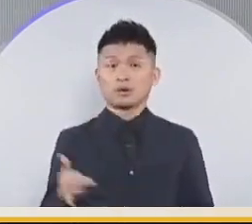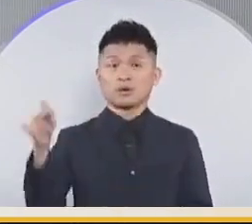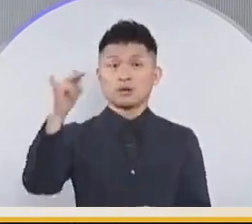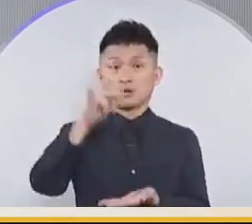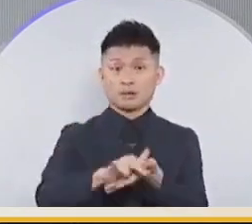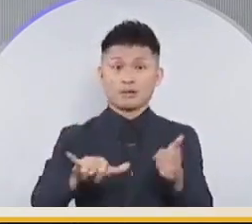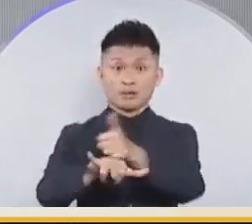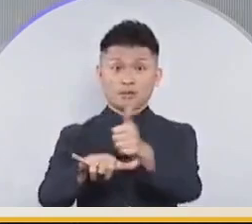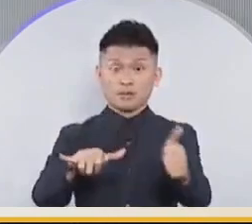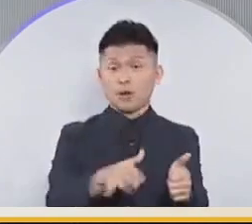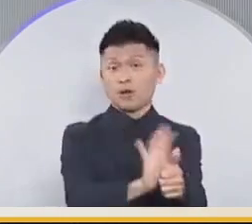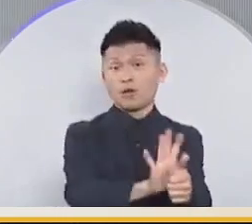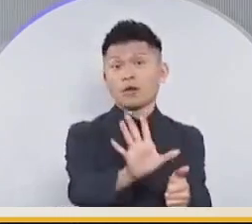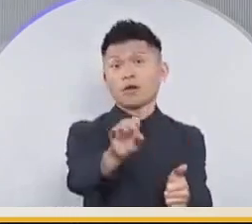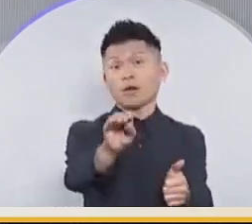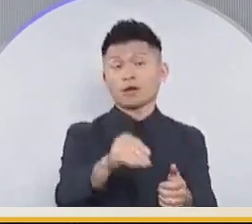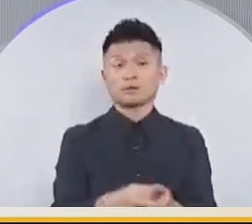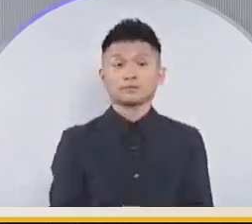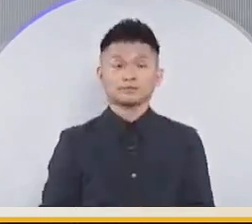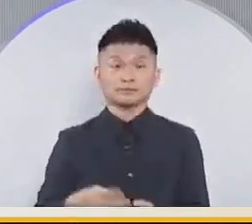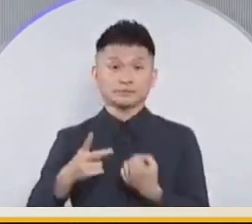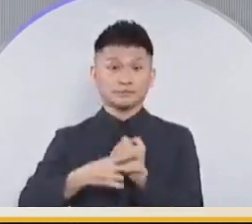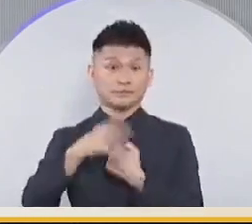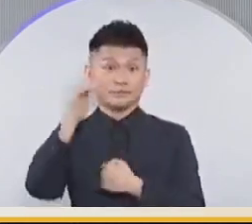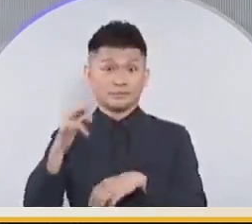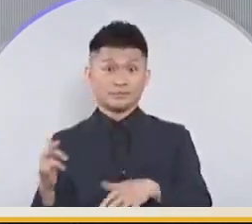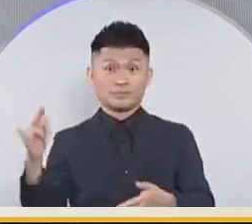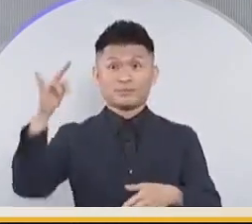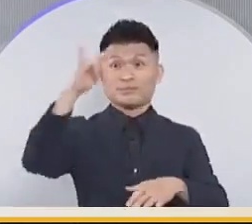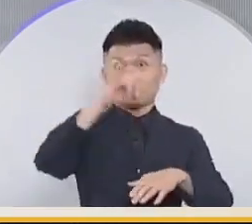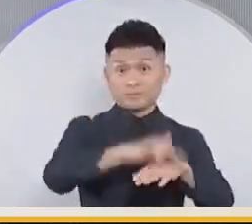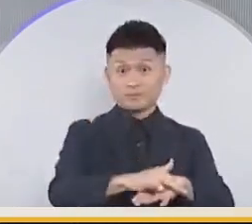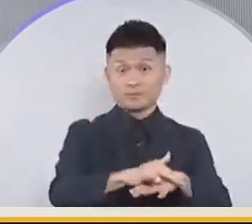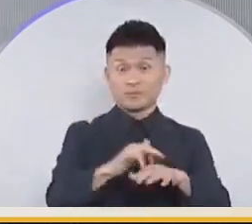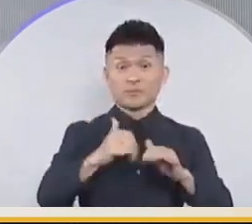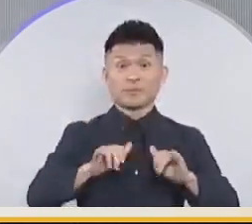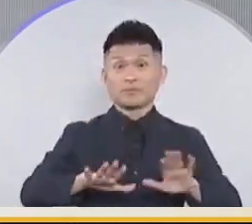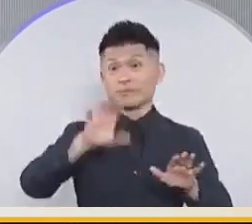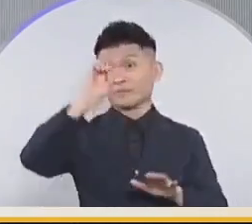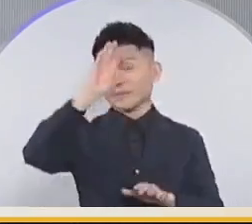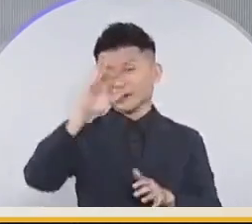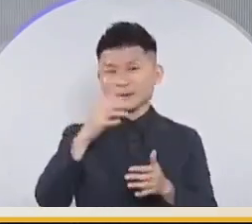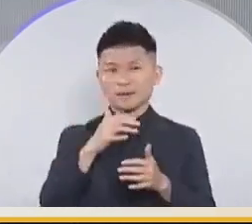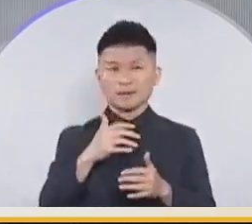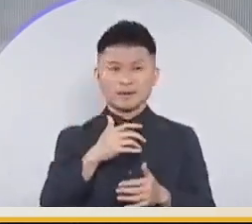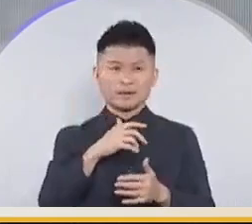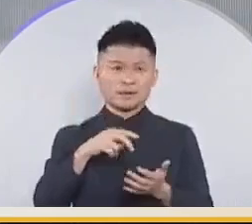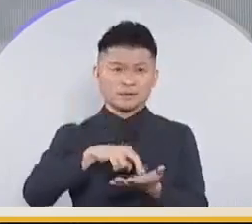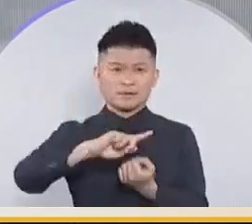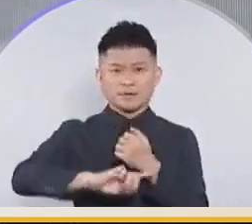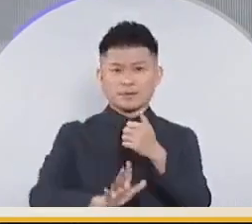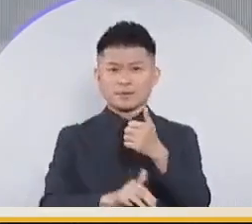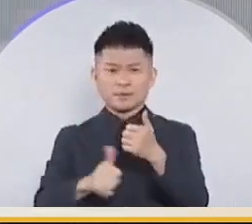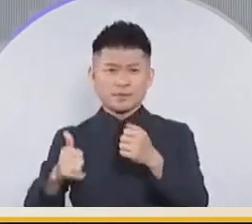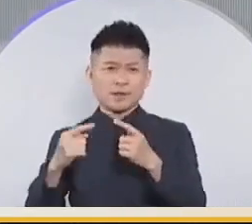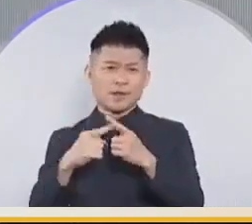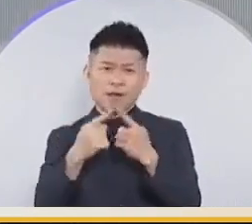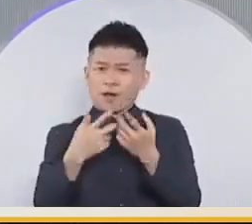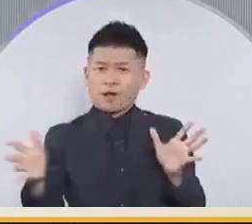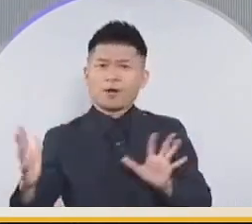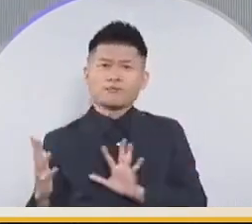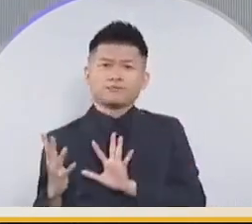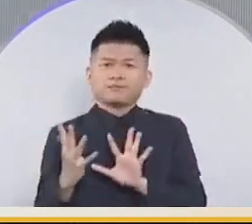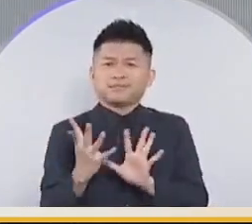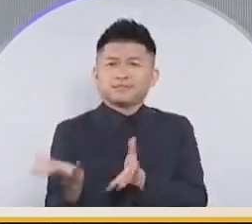无？你就出国的时阵，民进党偌济民意代表送机呢？送机也